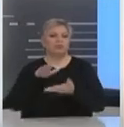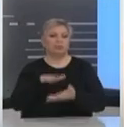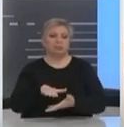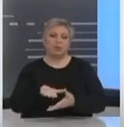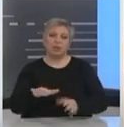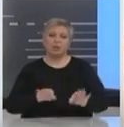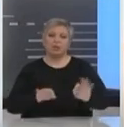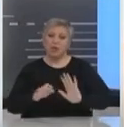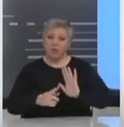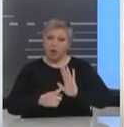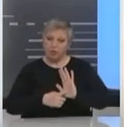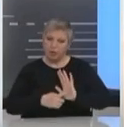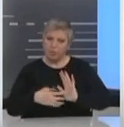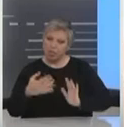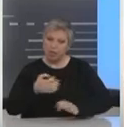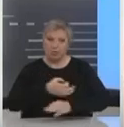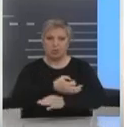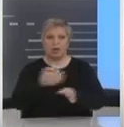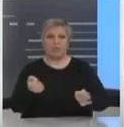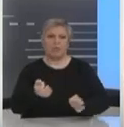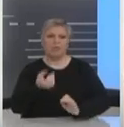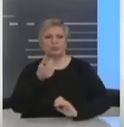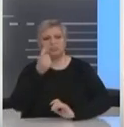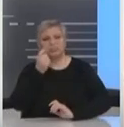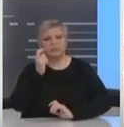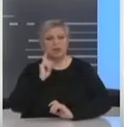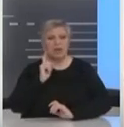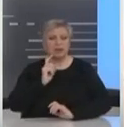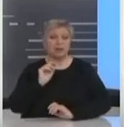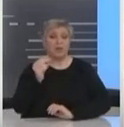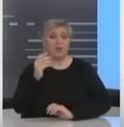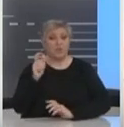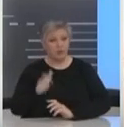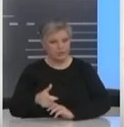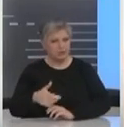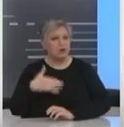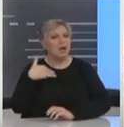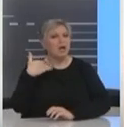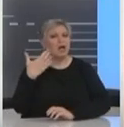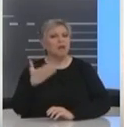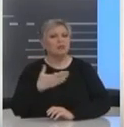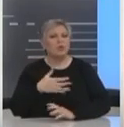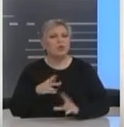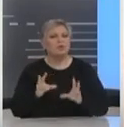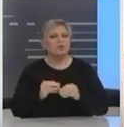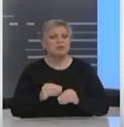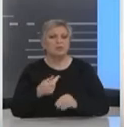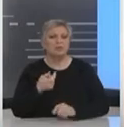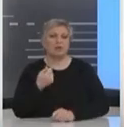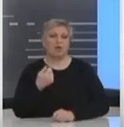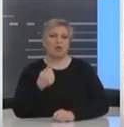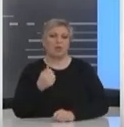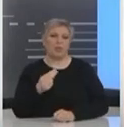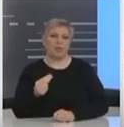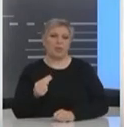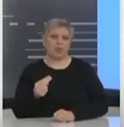κυρίες και κύριοι βουλευτές, έχει αντικείμενο οικονομικό. Όμως, θα ήθελα να